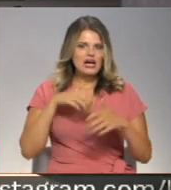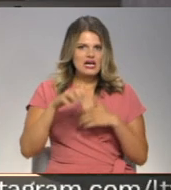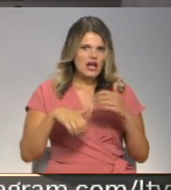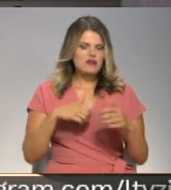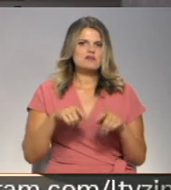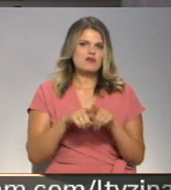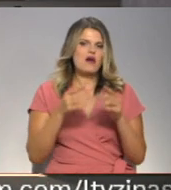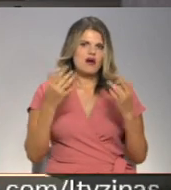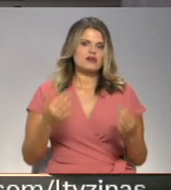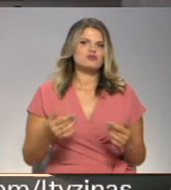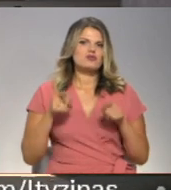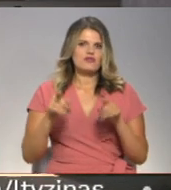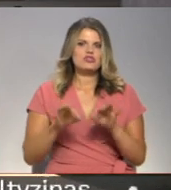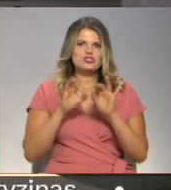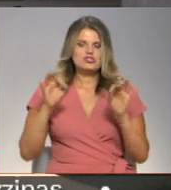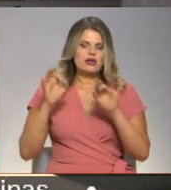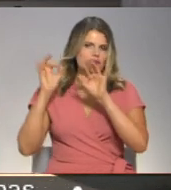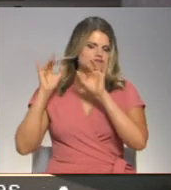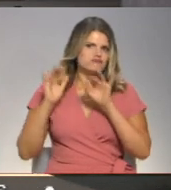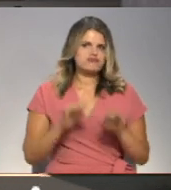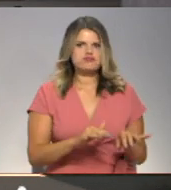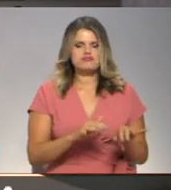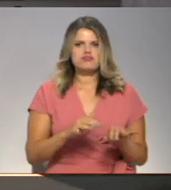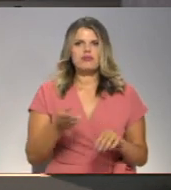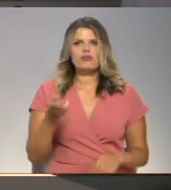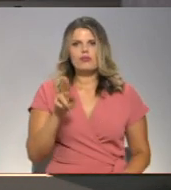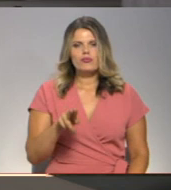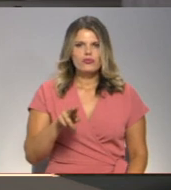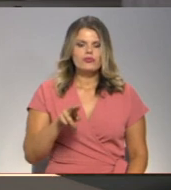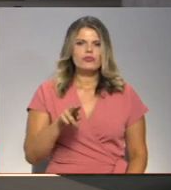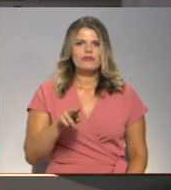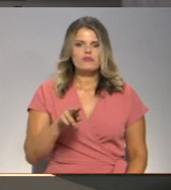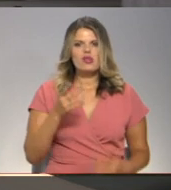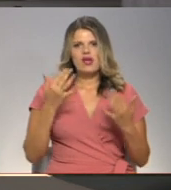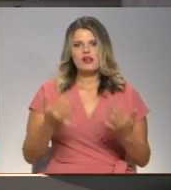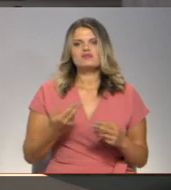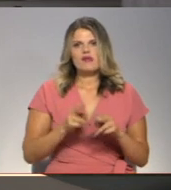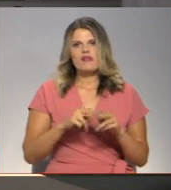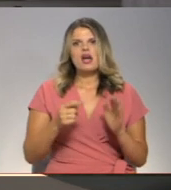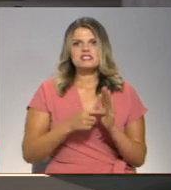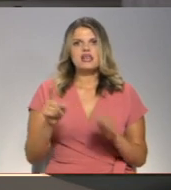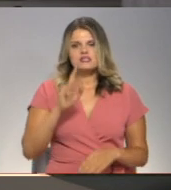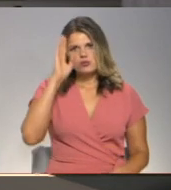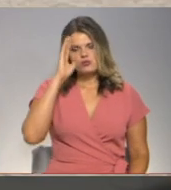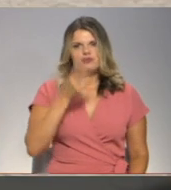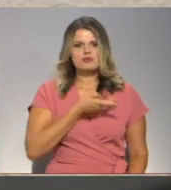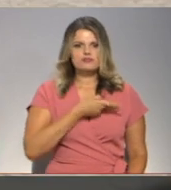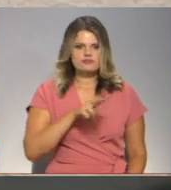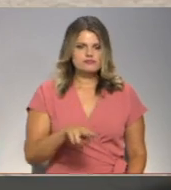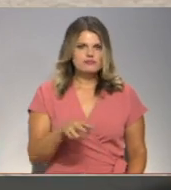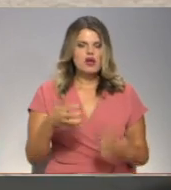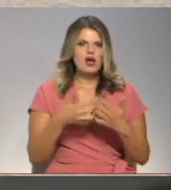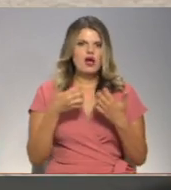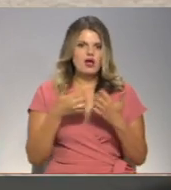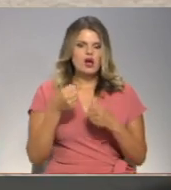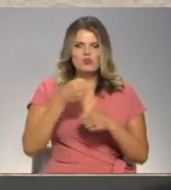kā rezultātā šis Stāvkrasts ir sācis grūt, un rezultāts ir tāds, kāds viņš ir, bērns ir gājis bojā.